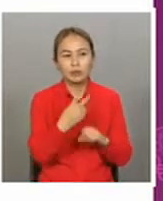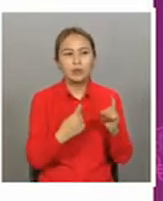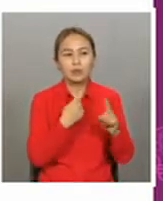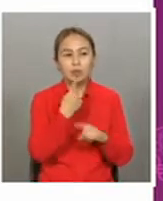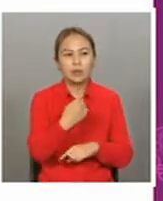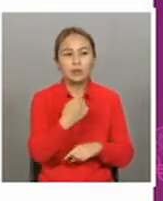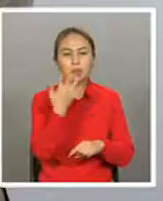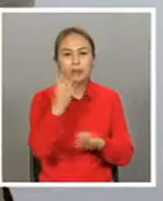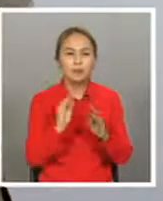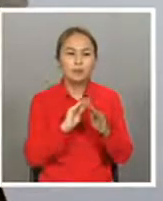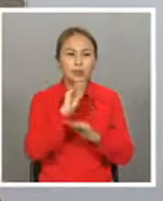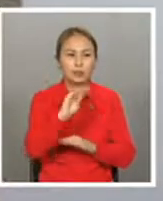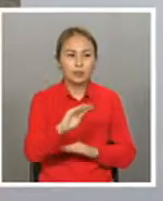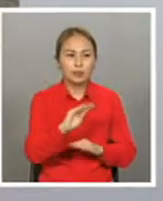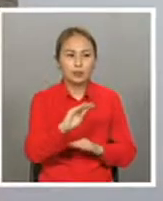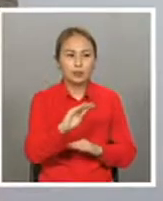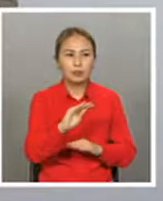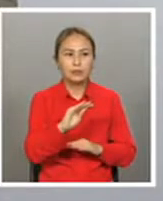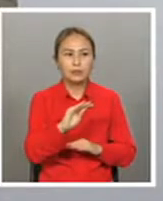5-тен беремін.